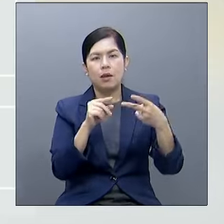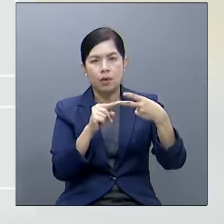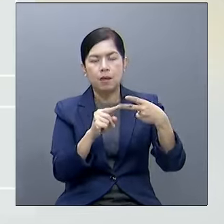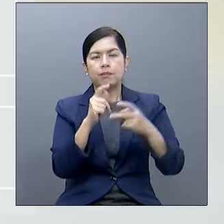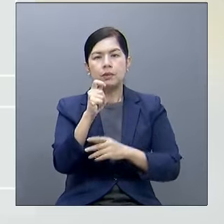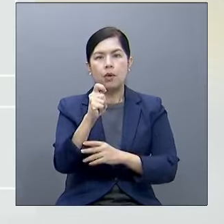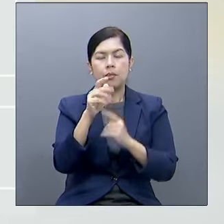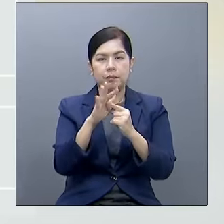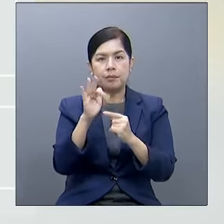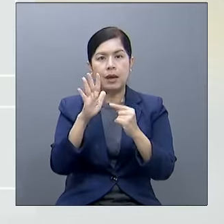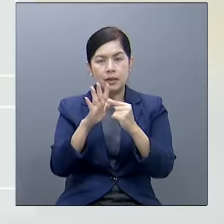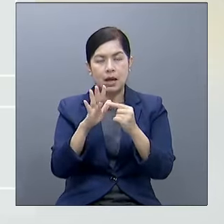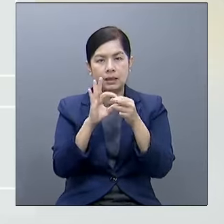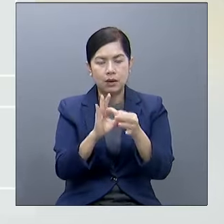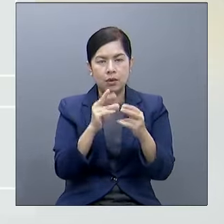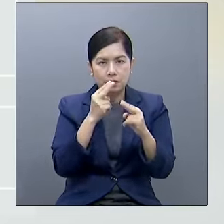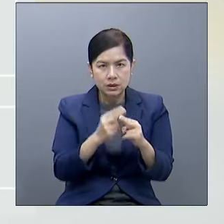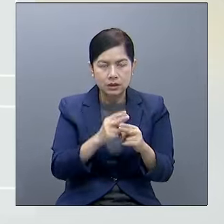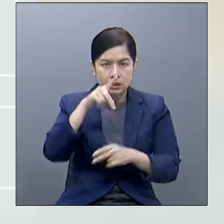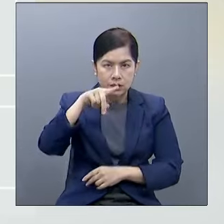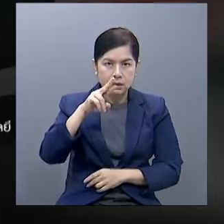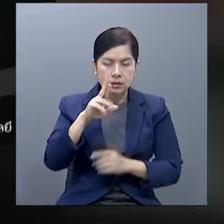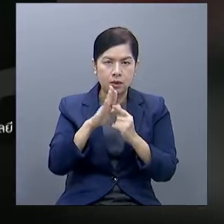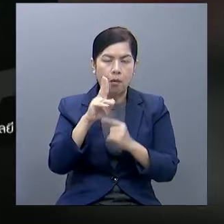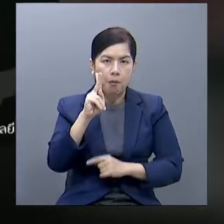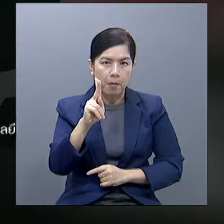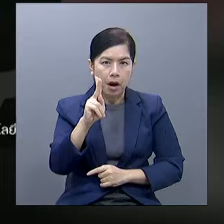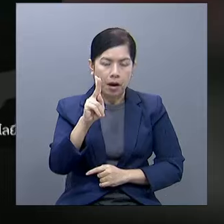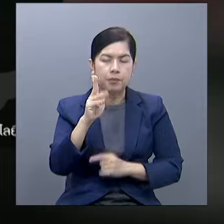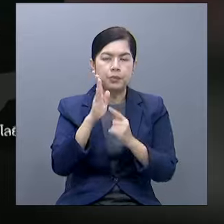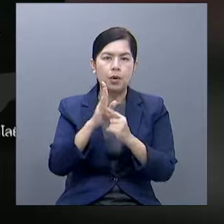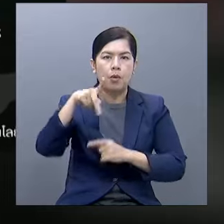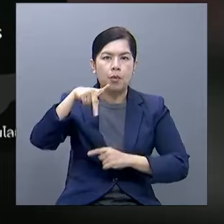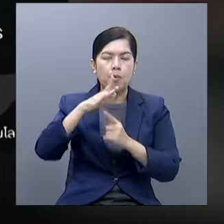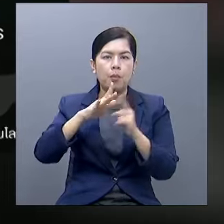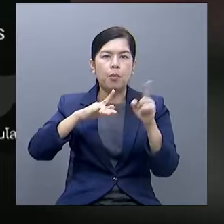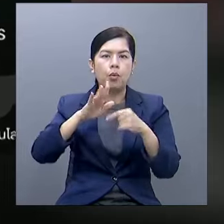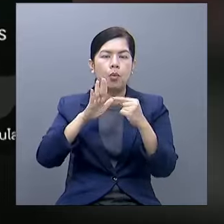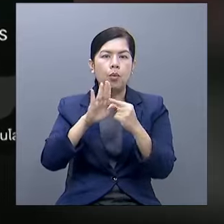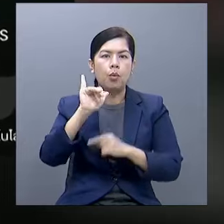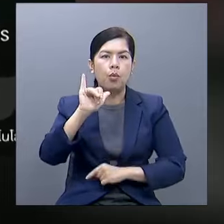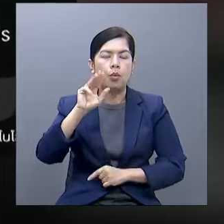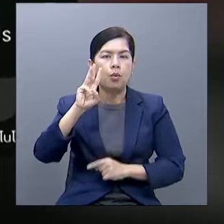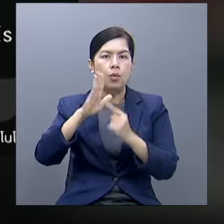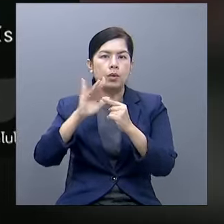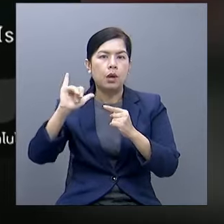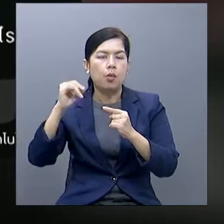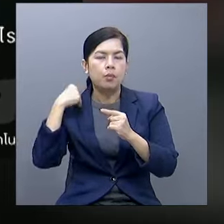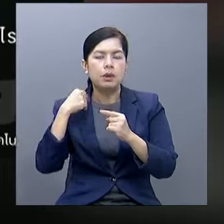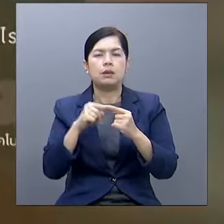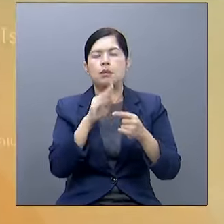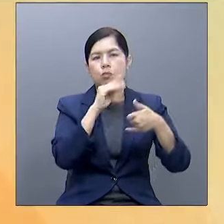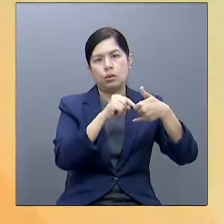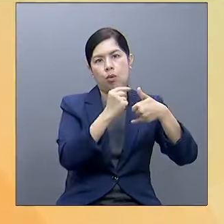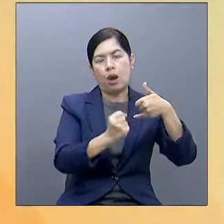ยนะครับในเรื่องของคำว่าพรากผู้เยาว ์ พรากผู้เยาว์เนี่ยต้องบอกงี้ครับแบ่งเป็น3กรณีกรณีที่1เลยเนี่ยนะครับอายุไม่ถึ